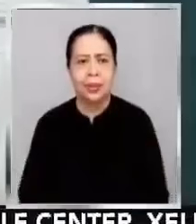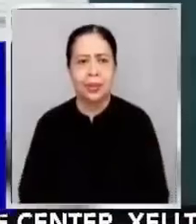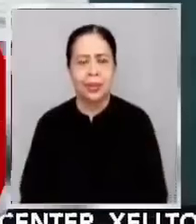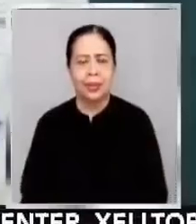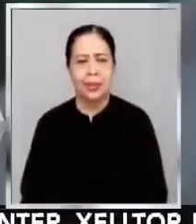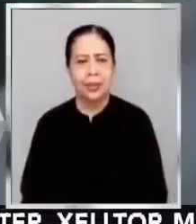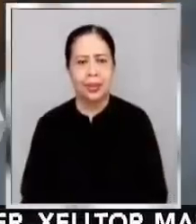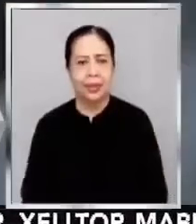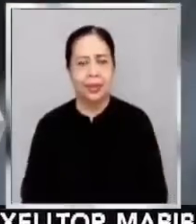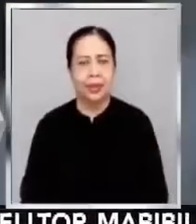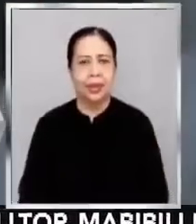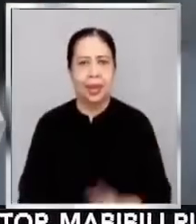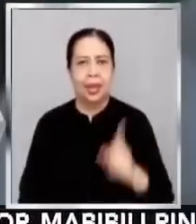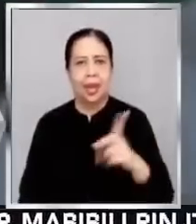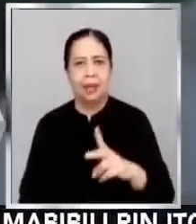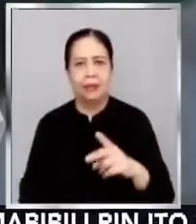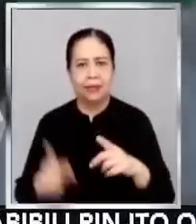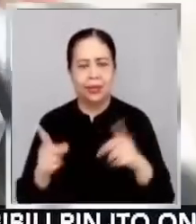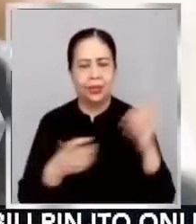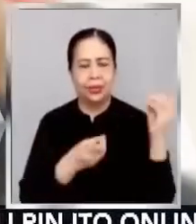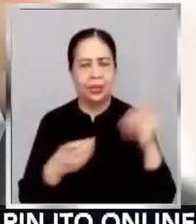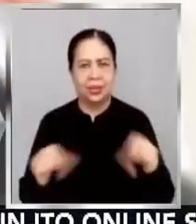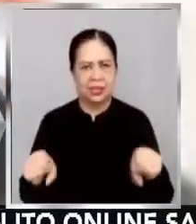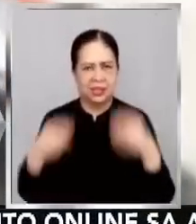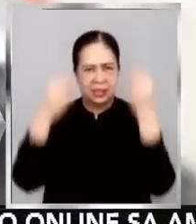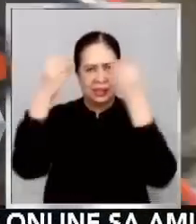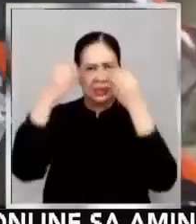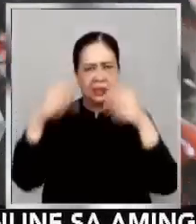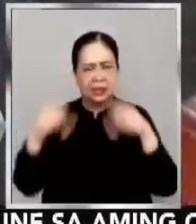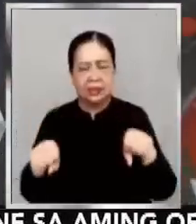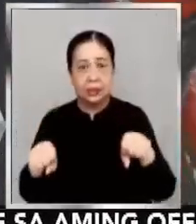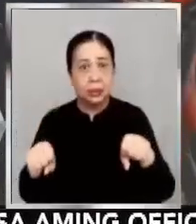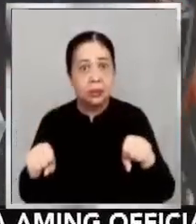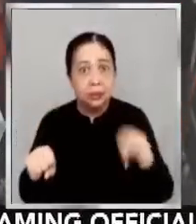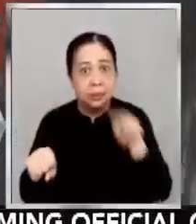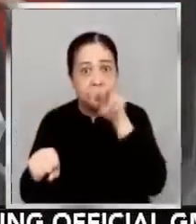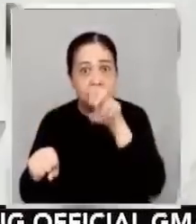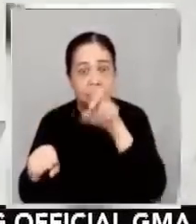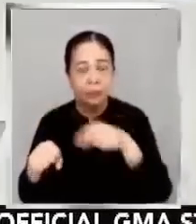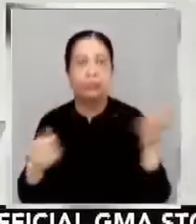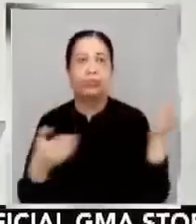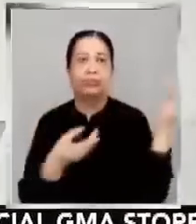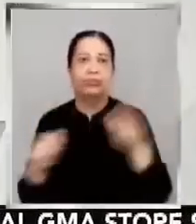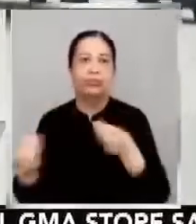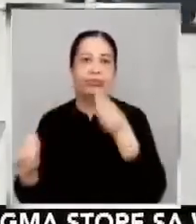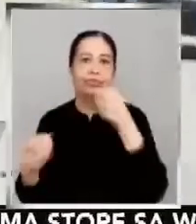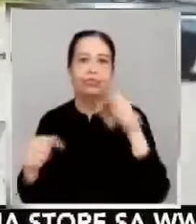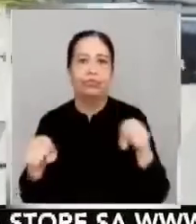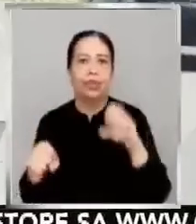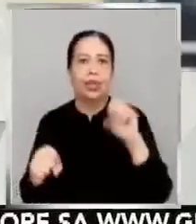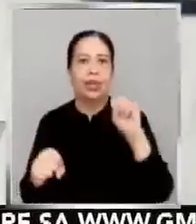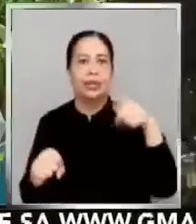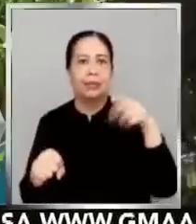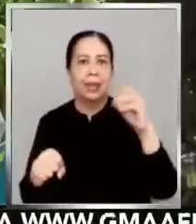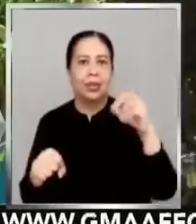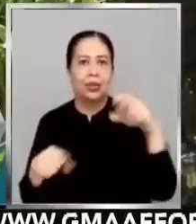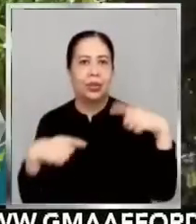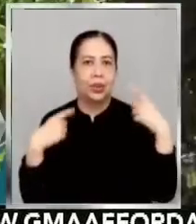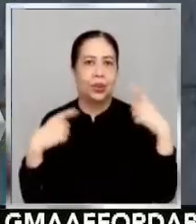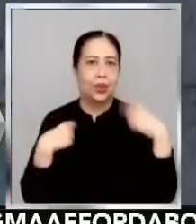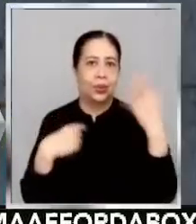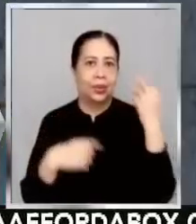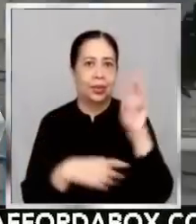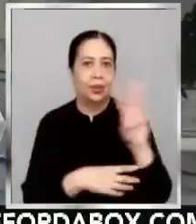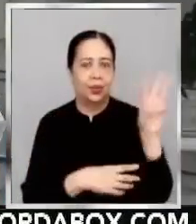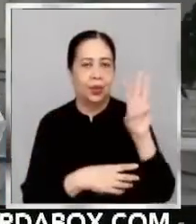Hati ang utak ng food delivery rider na si Jay sa kanyang nasaksihan habang nagde-deliver ng pagkain sa San Pedro, Laguna nitong Miyerkules. Sa boundary kasi